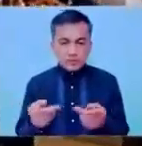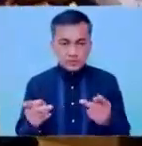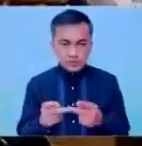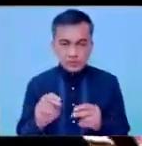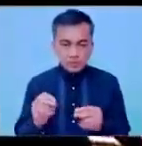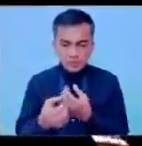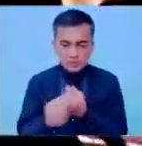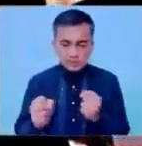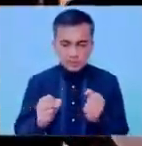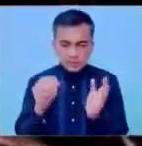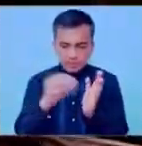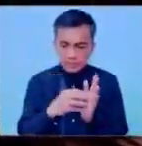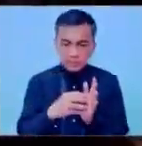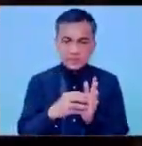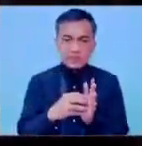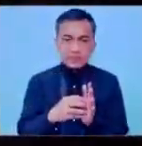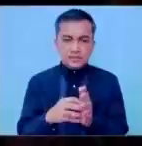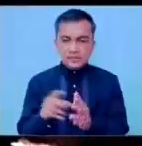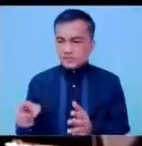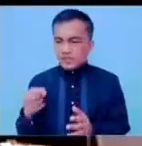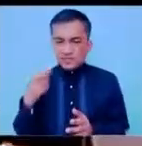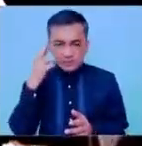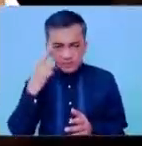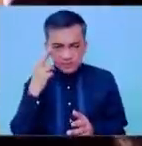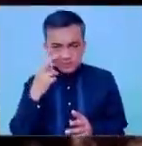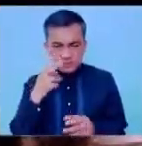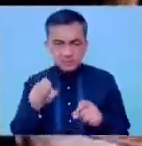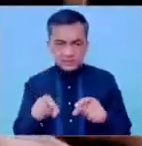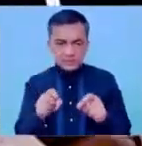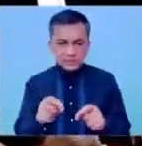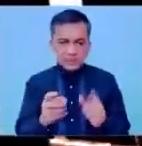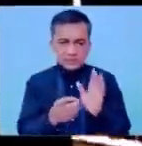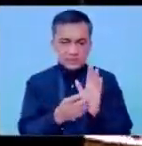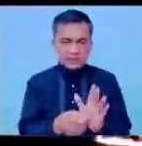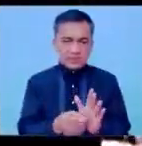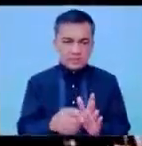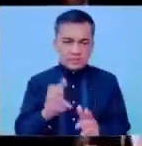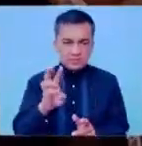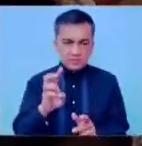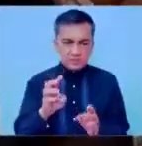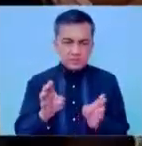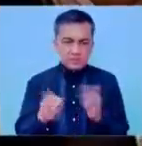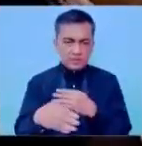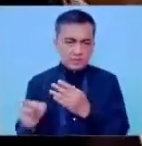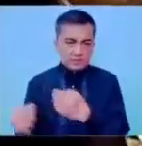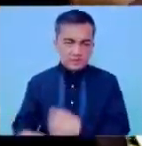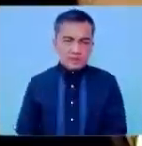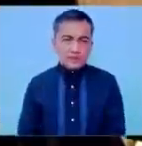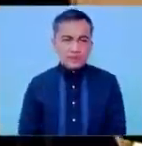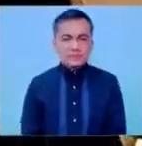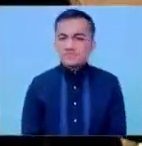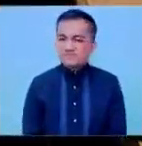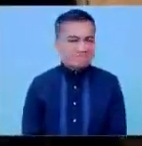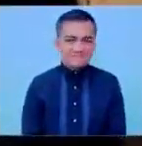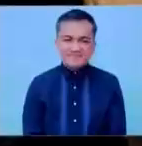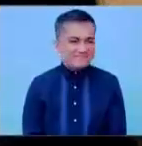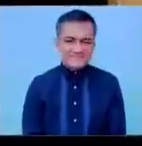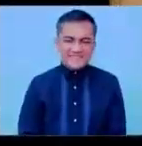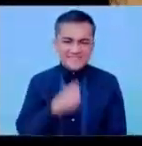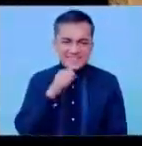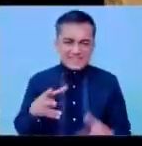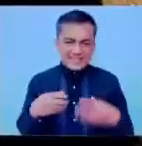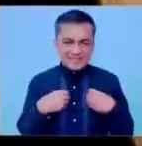mga pailaw. Palusot ng tindera, display lang daw ang nasa 16 na kahon ng pailaw. Pero hindi yan bumenta sa kalihim